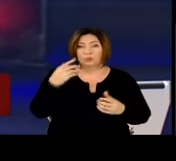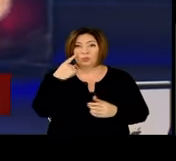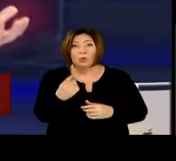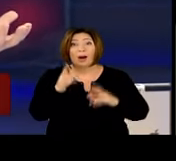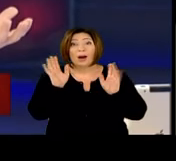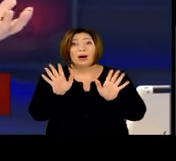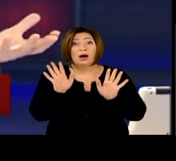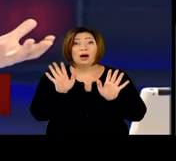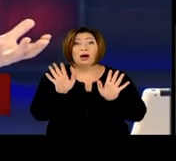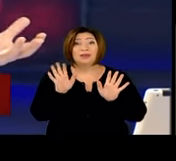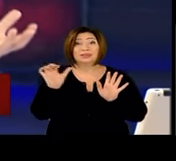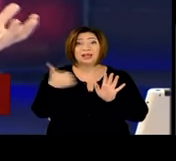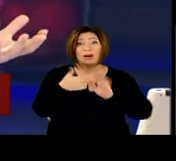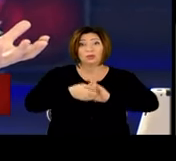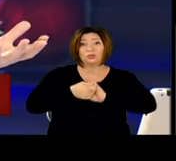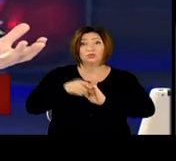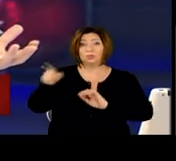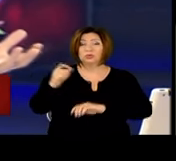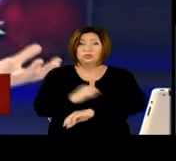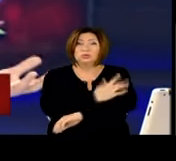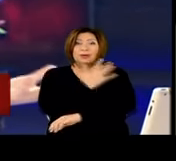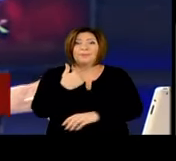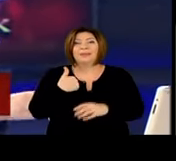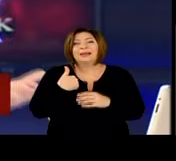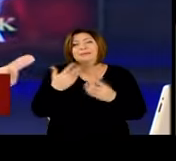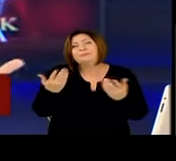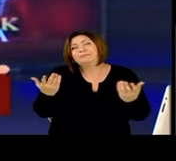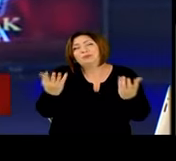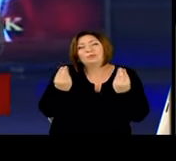Fakat değerli dostumun bu duygusallığı beni böyle